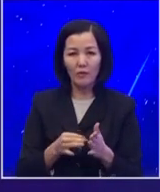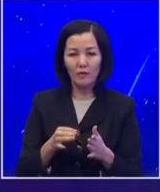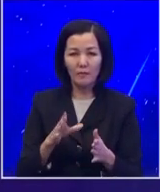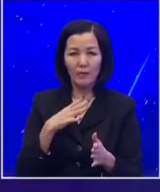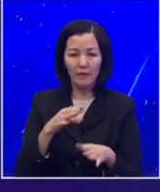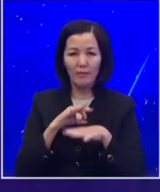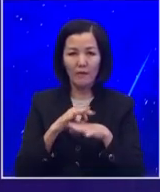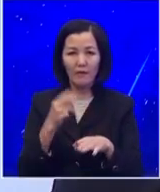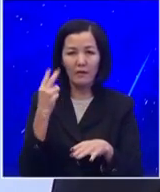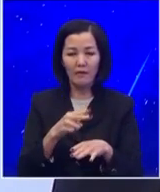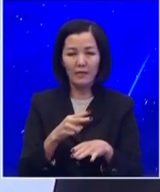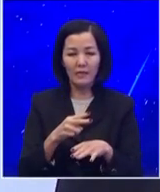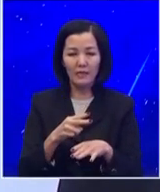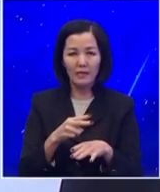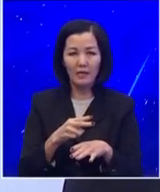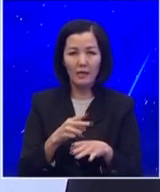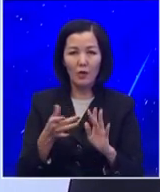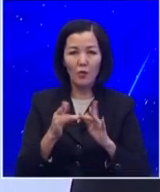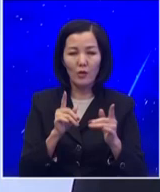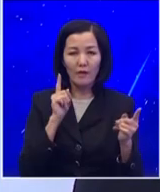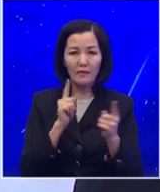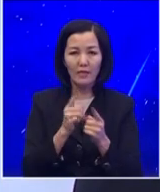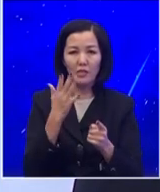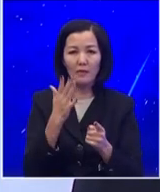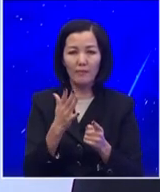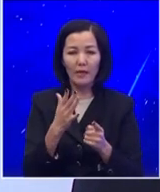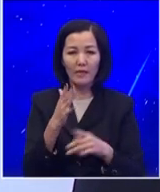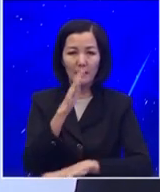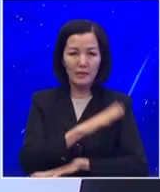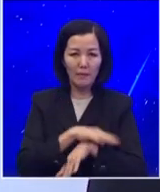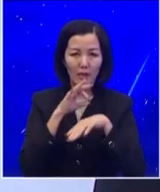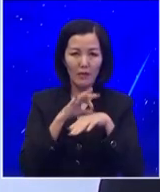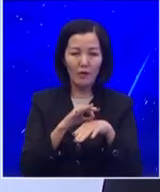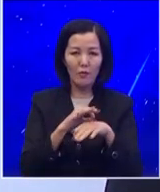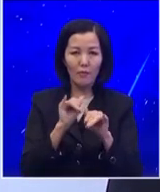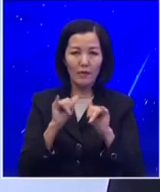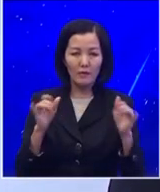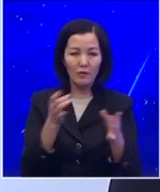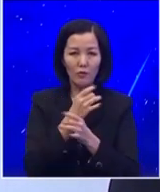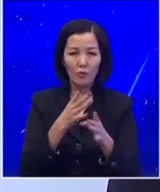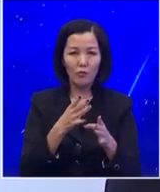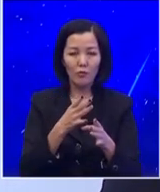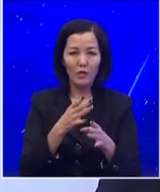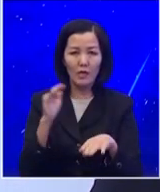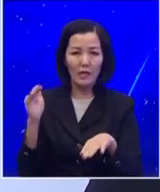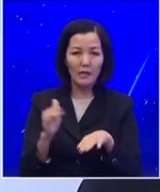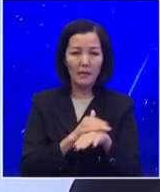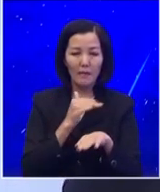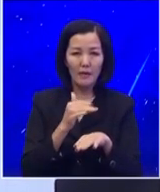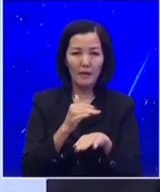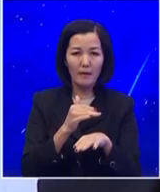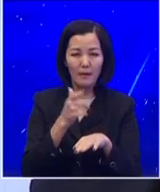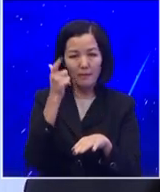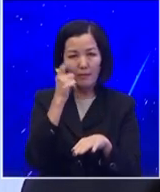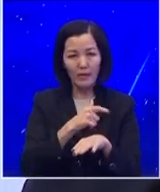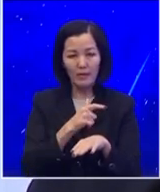проведены 20 онлайн-встреч и 5 семинаров по развитию культуры добропорядочности и как метод